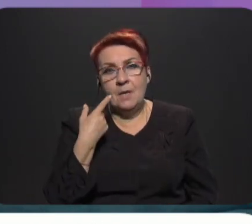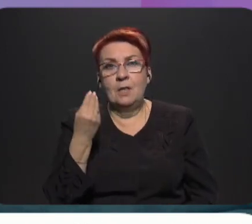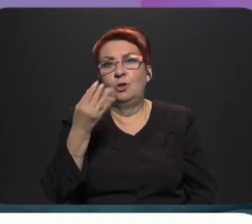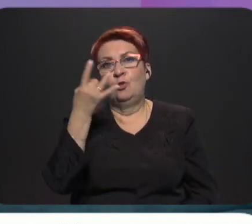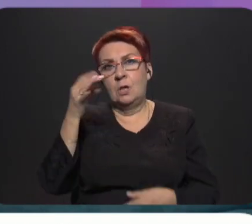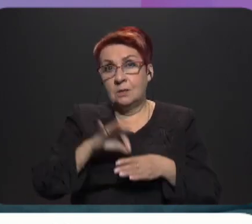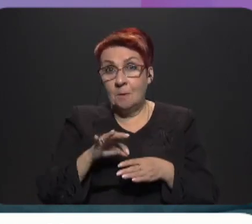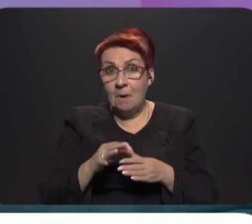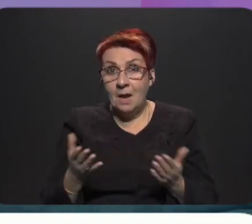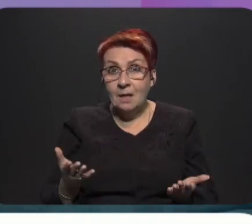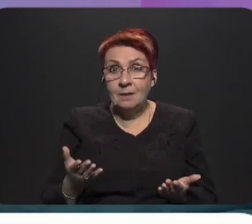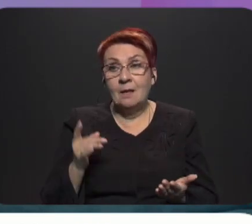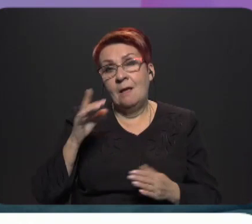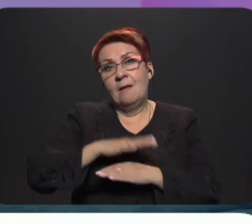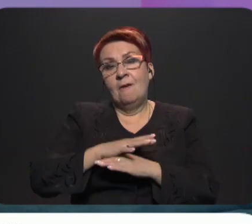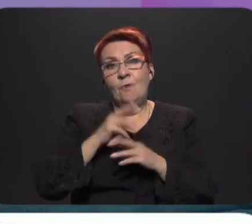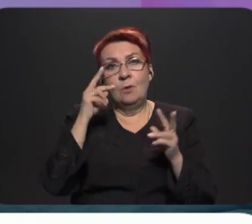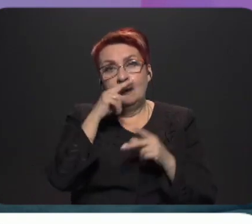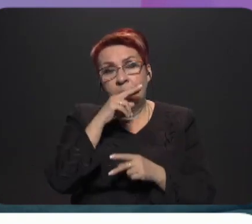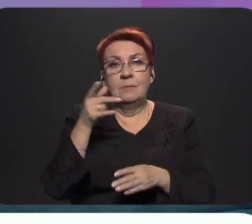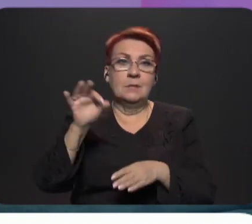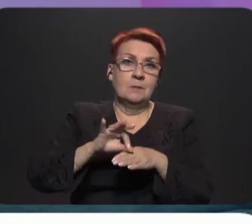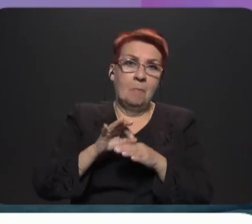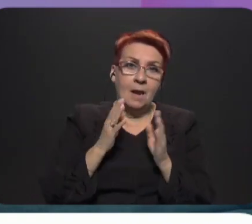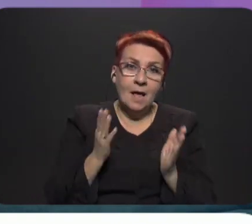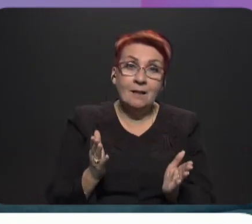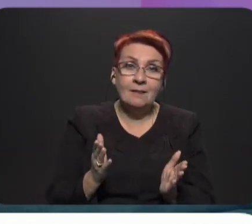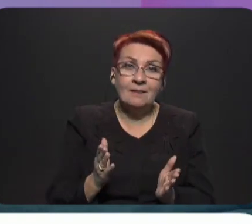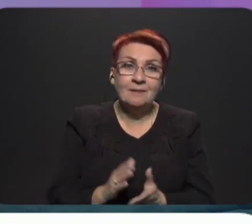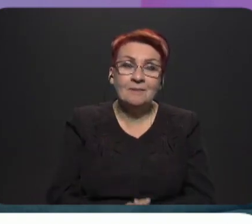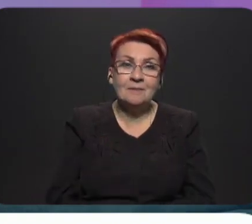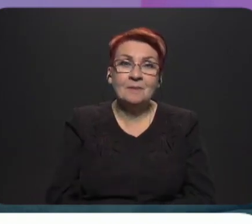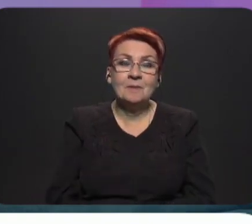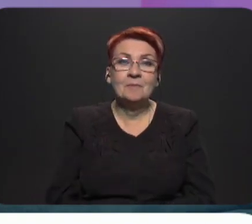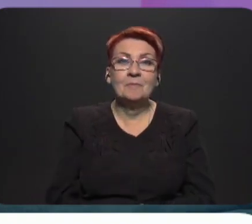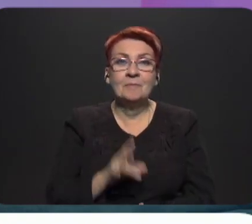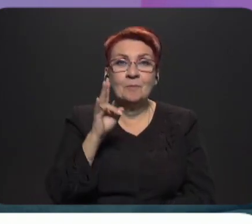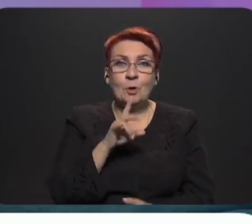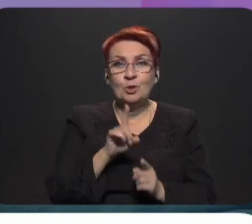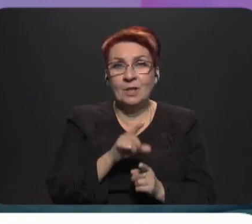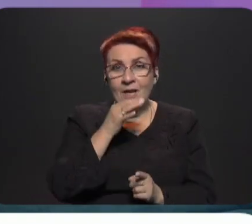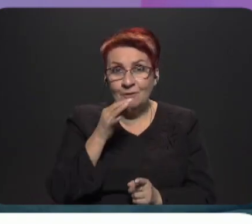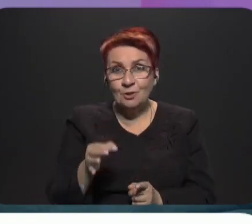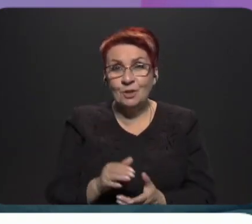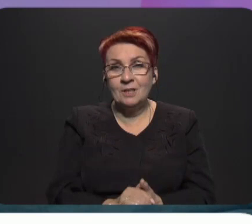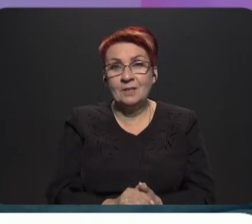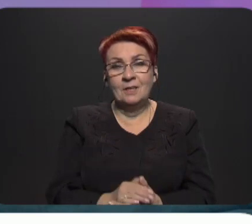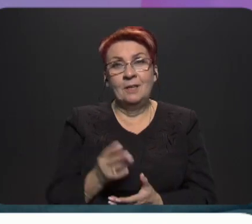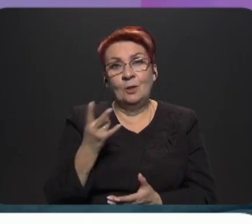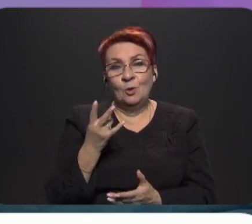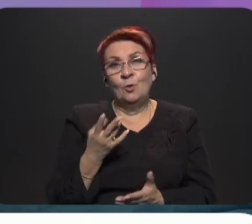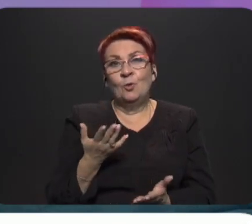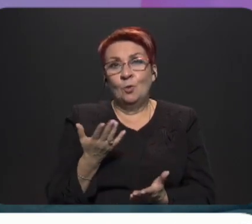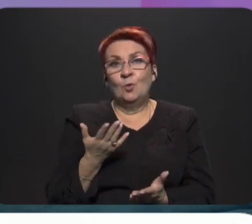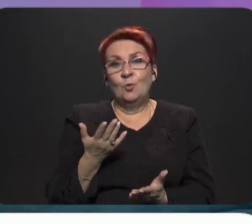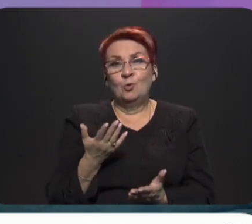заболел. Не так себя вел? Ну, естественно, заболел. Поэтому клин, надо же, безусловно,